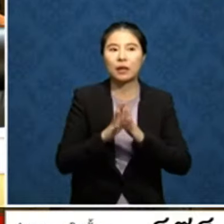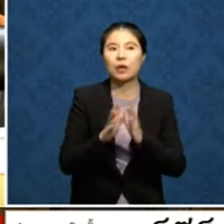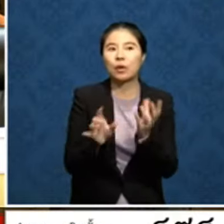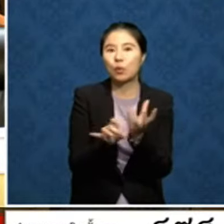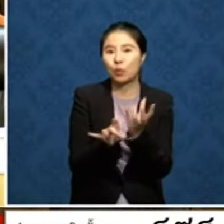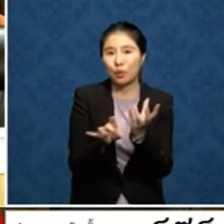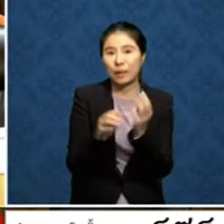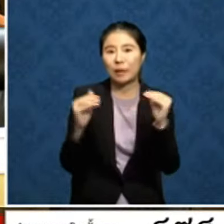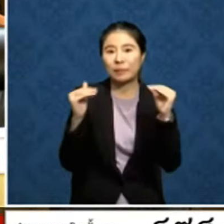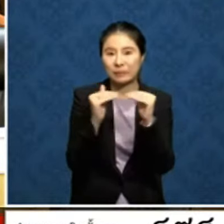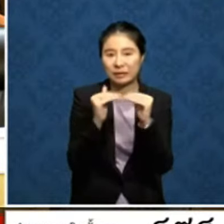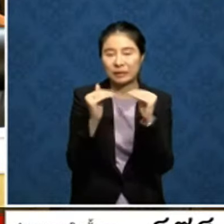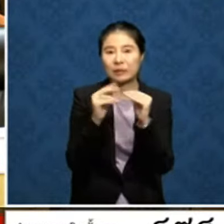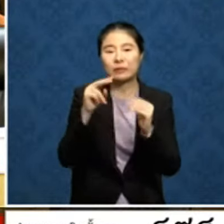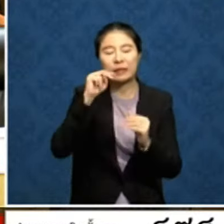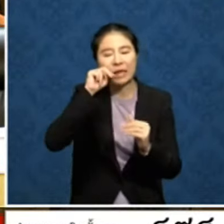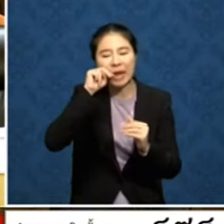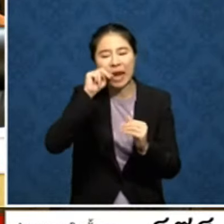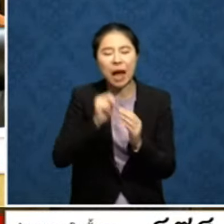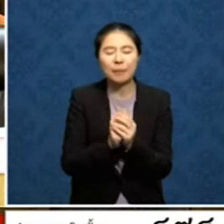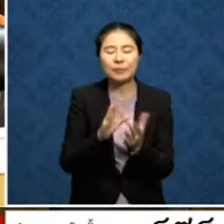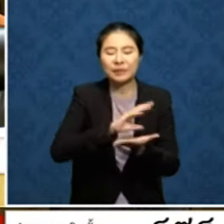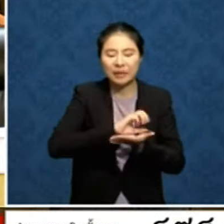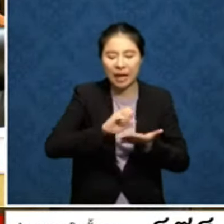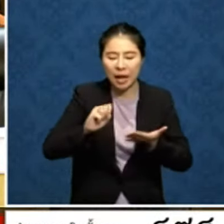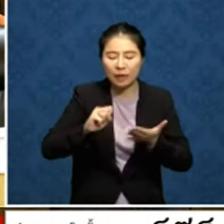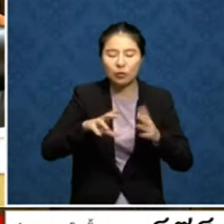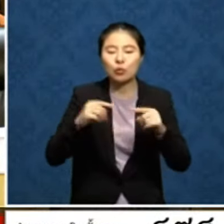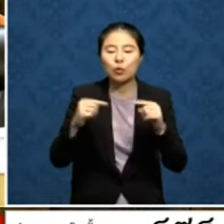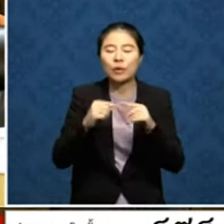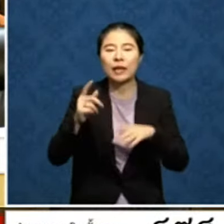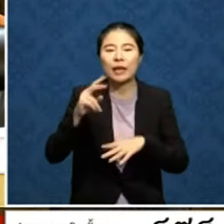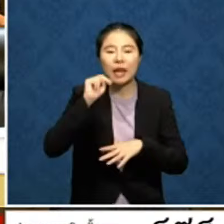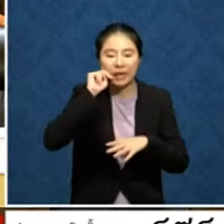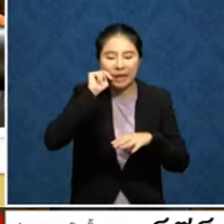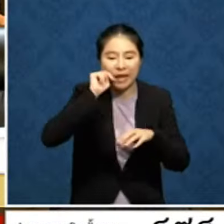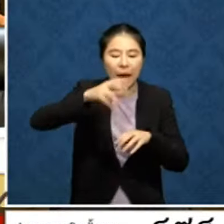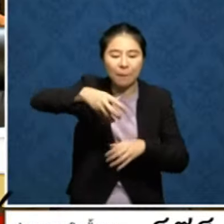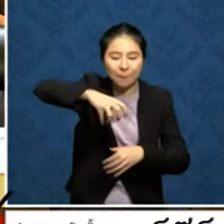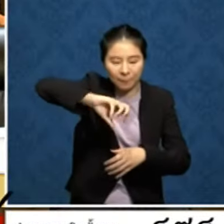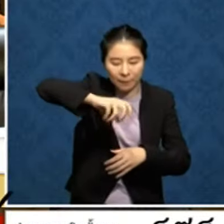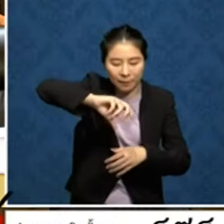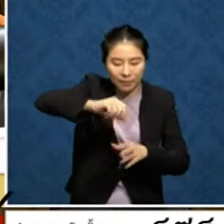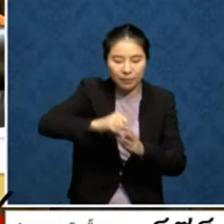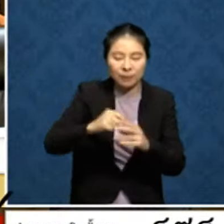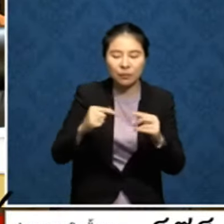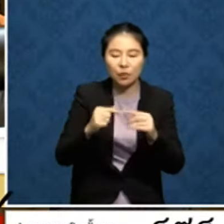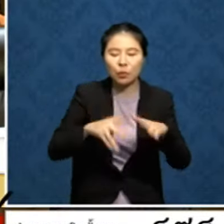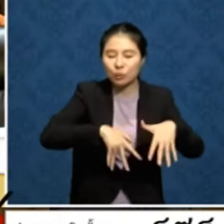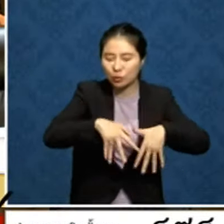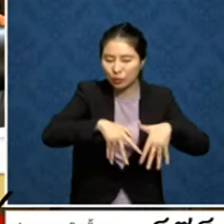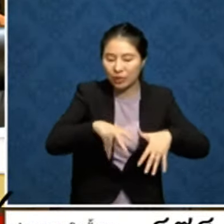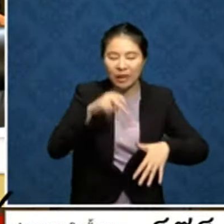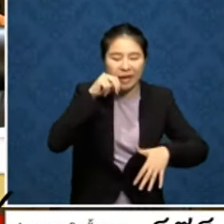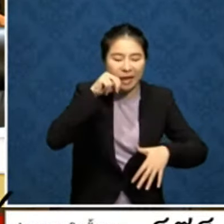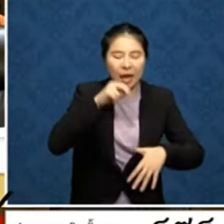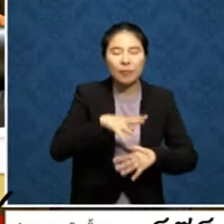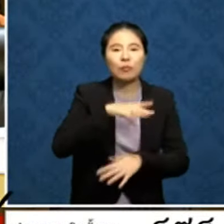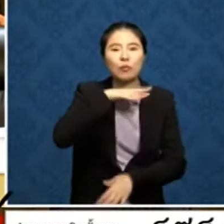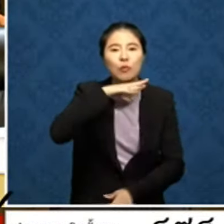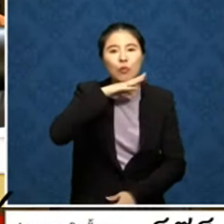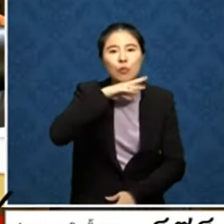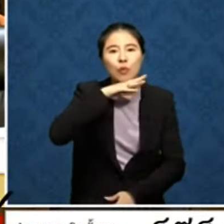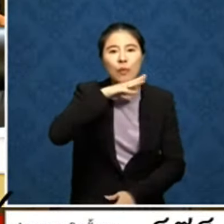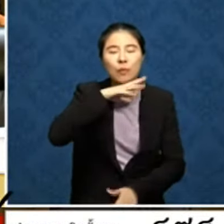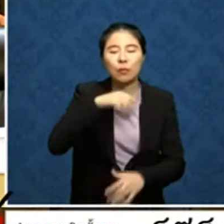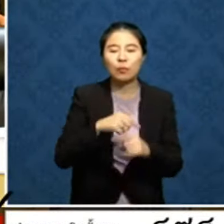สิทธิ์ในการเข้าถึงน้ำสะอาดโดยสัดส่วนของครัวเรือนที่ไม่สามารถเข้าถึงน้ำประปาในเขตชนบทมีถึง 12.8เพครับในเขต